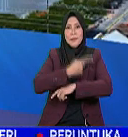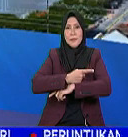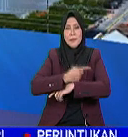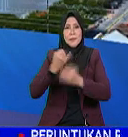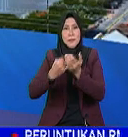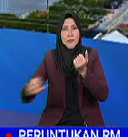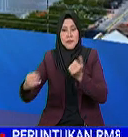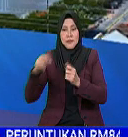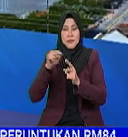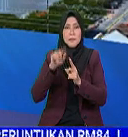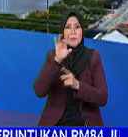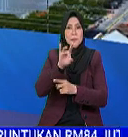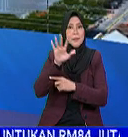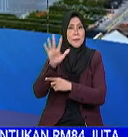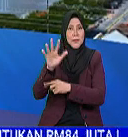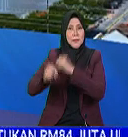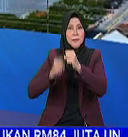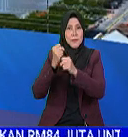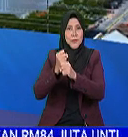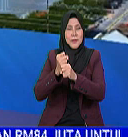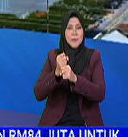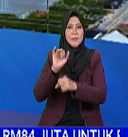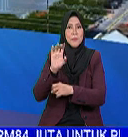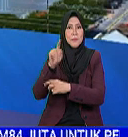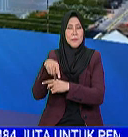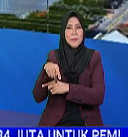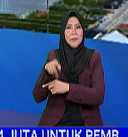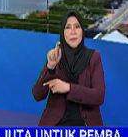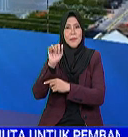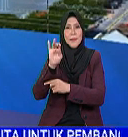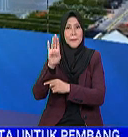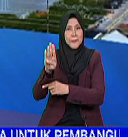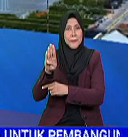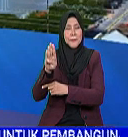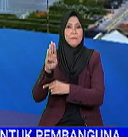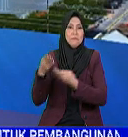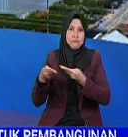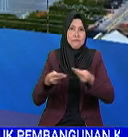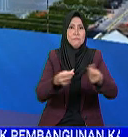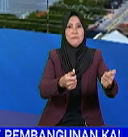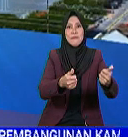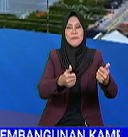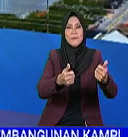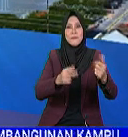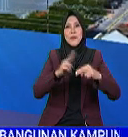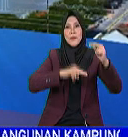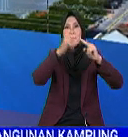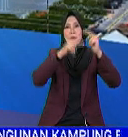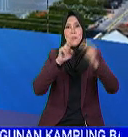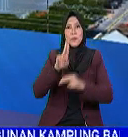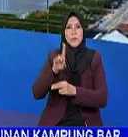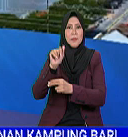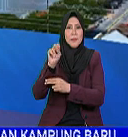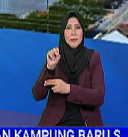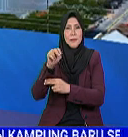lahir ke-85 tahun yang difoto negeri itu menyusui abertay Mahmud berjalan lancar di dataran bangunan Taiwan udah Gan degree